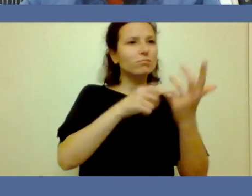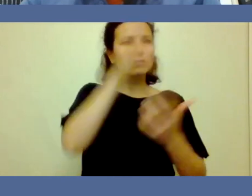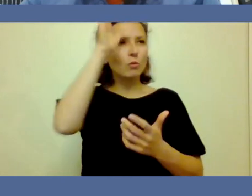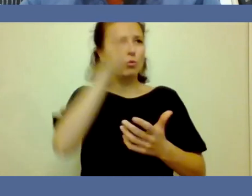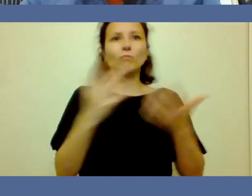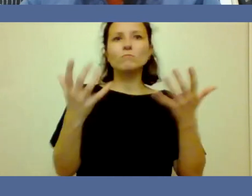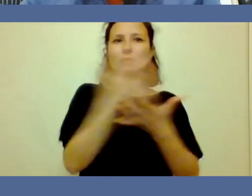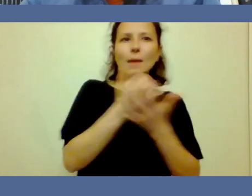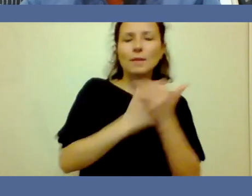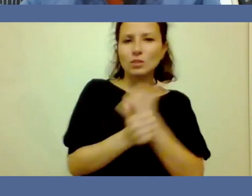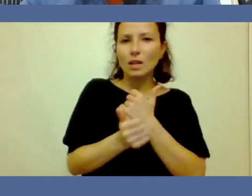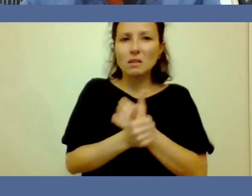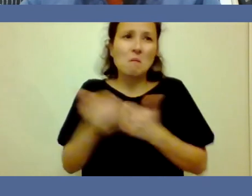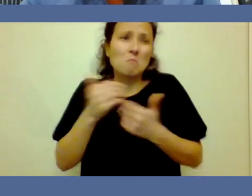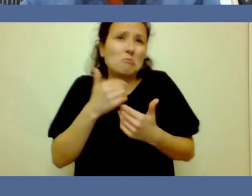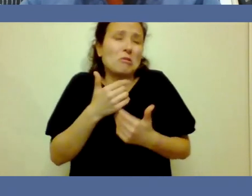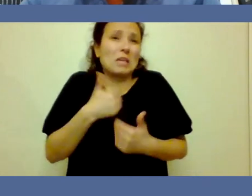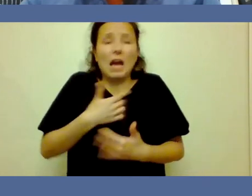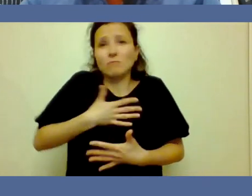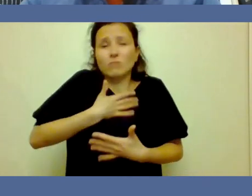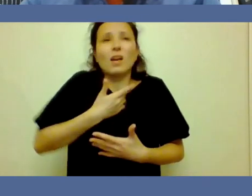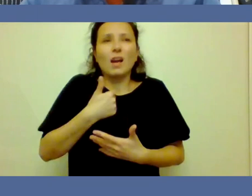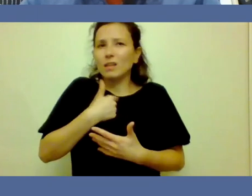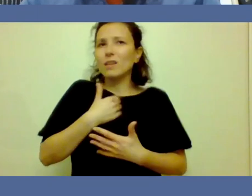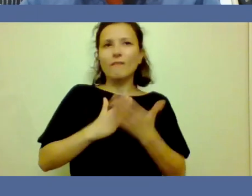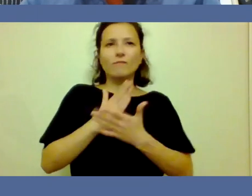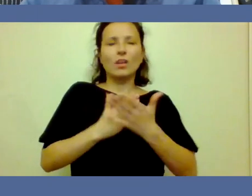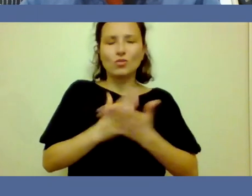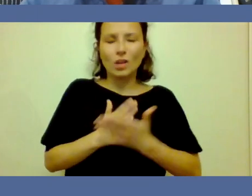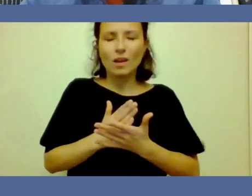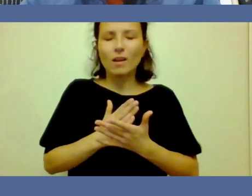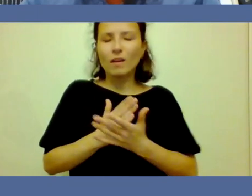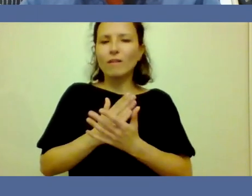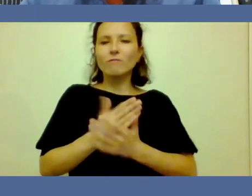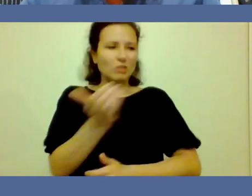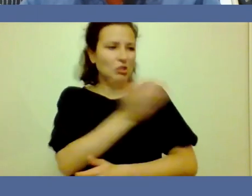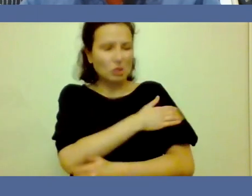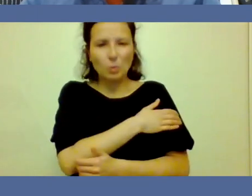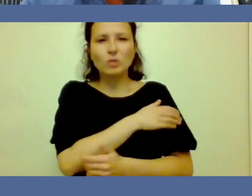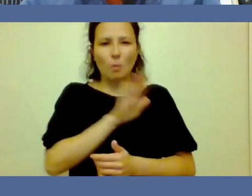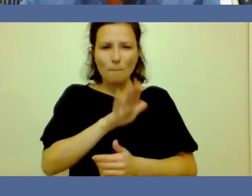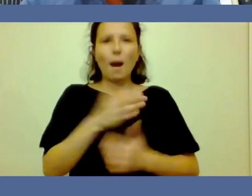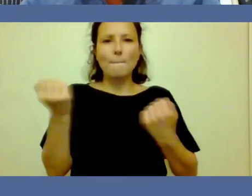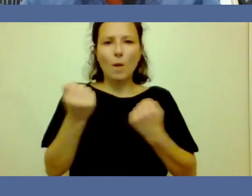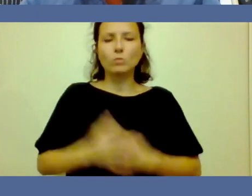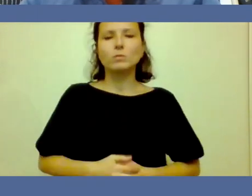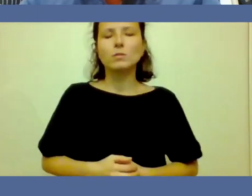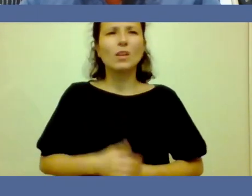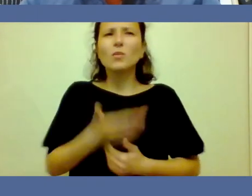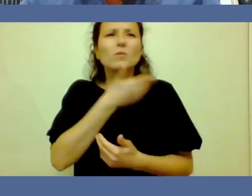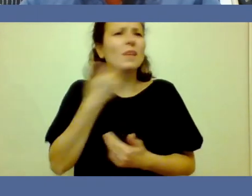Natomiast ja absolutnie wierzę w siłę tego i zamierzam to dalej robić. I to nie ma znaczenia, czy ja byłam